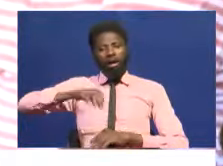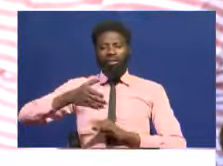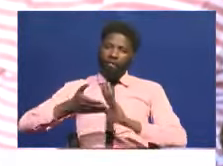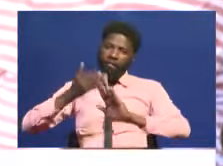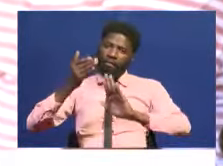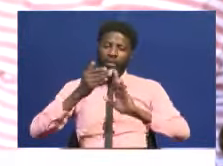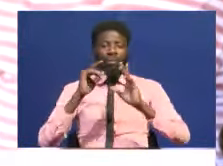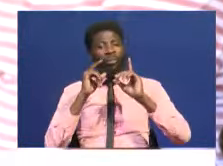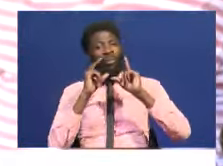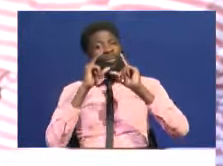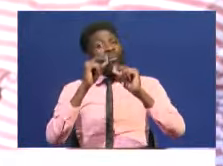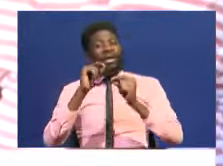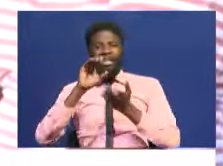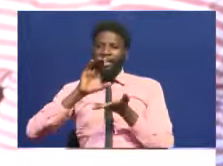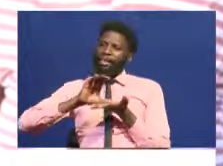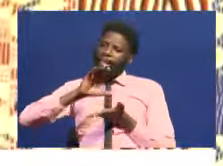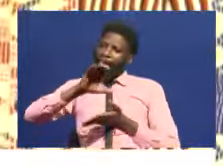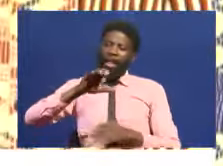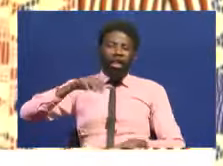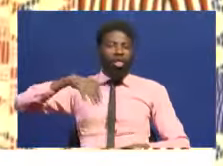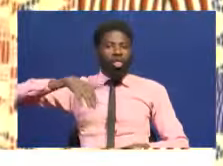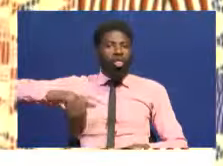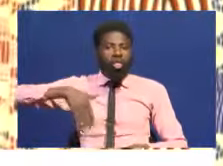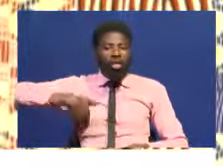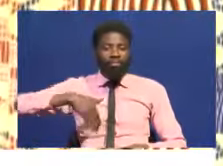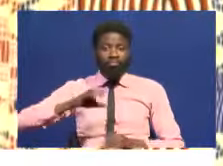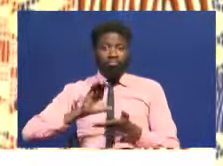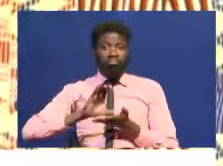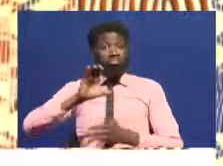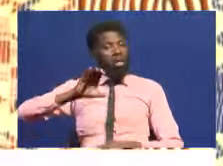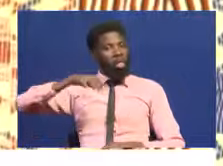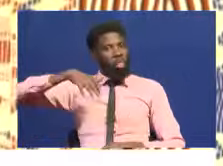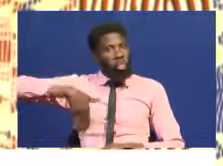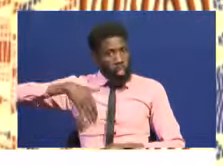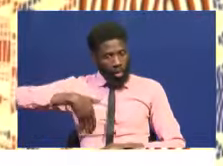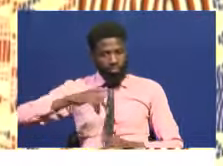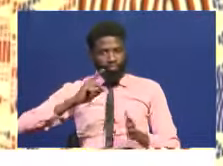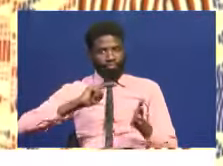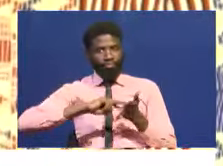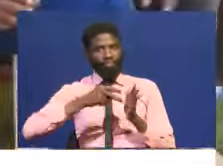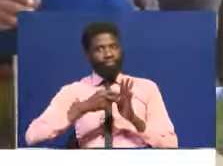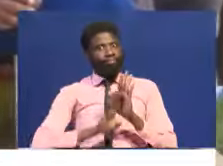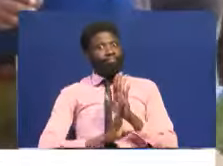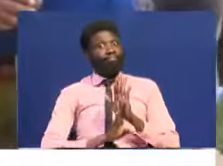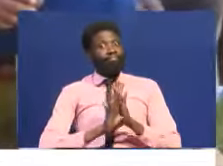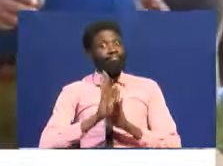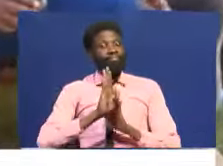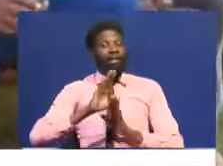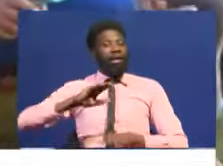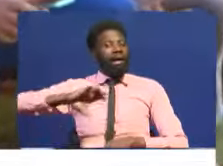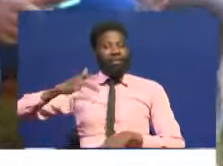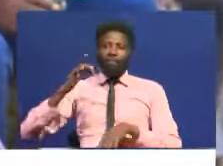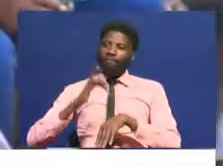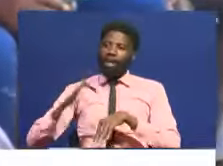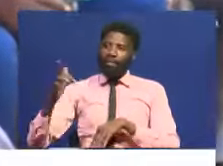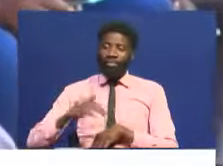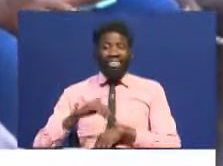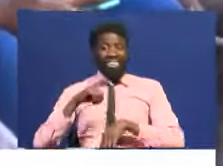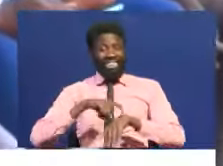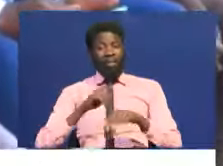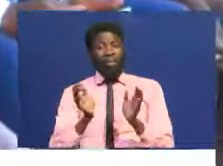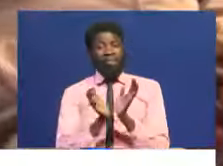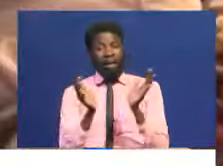akisikitika kuwa hali ya kuchelewa kutoa pesa hizo hutatiza miradi ya maendeleo katika maeneo ya kaunti. Alikuwa akihutubia umati wa